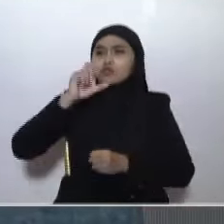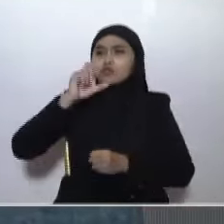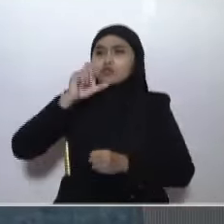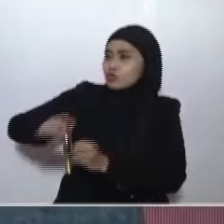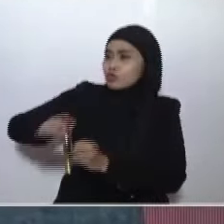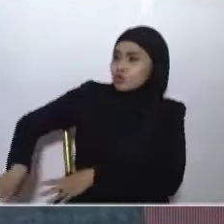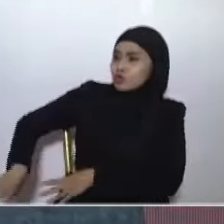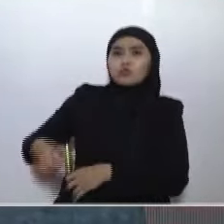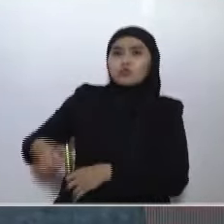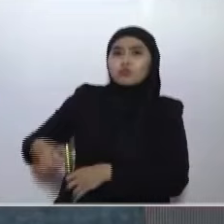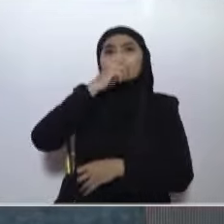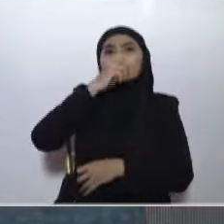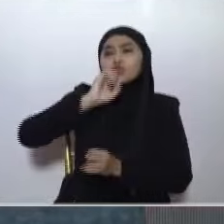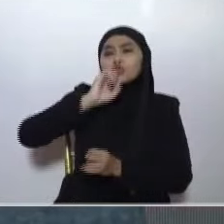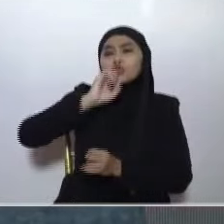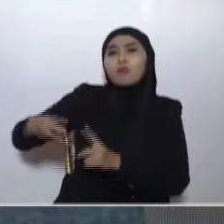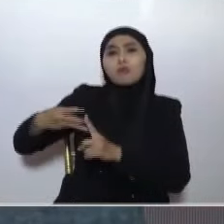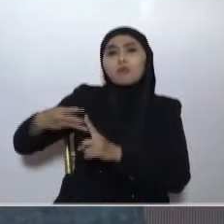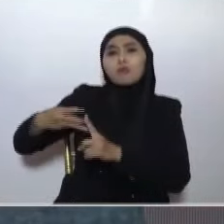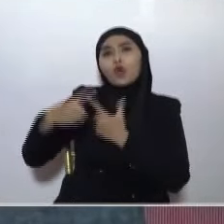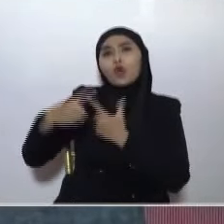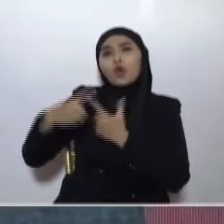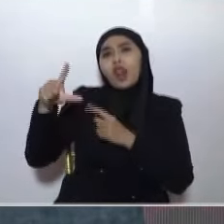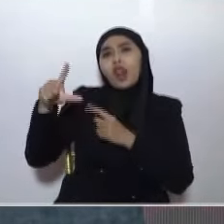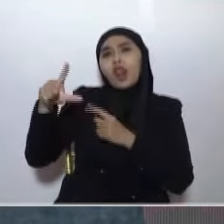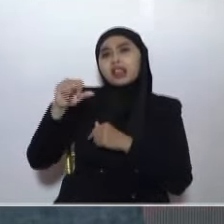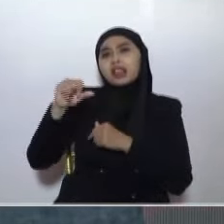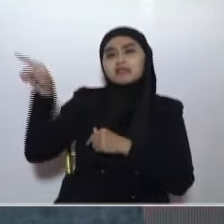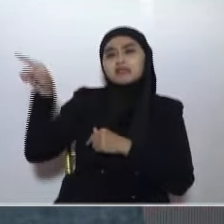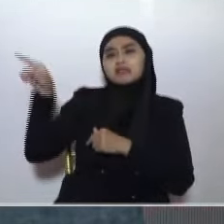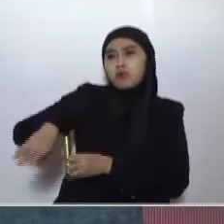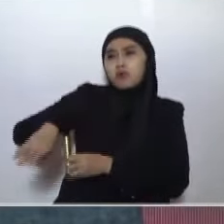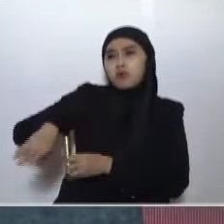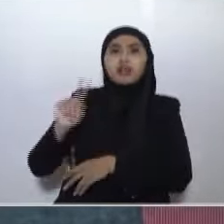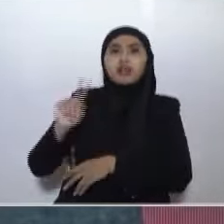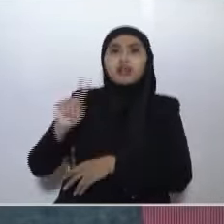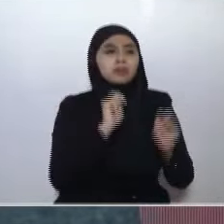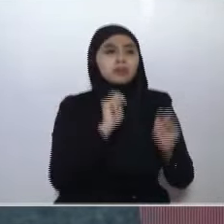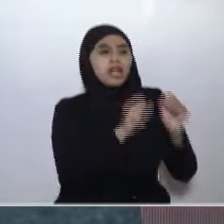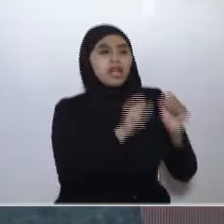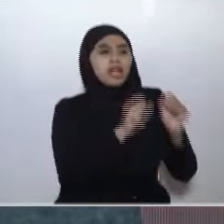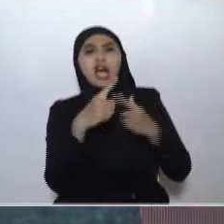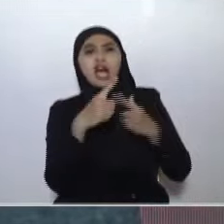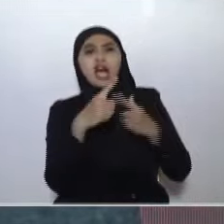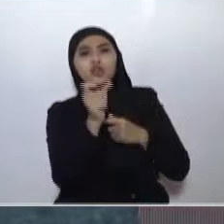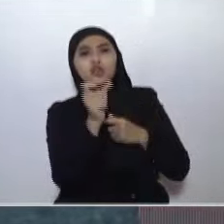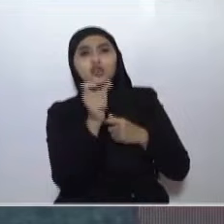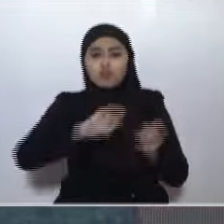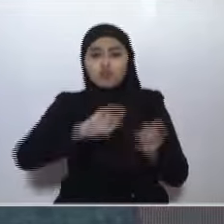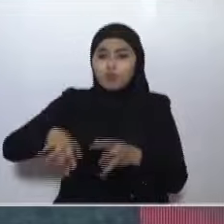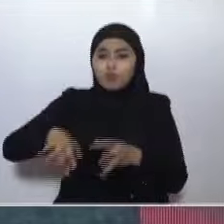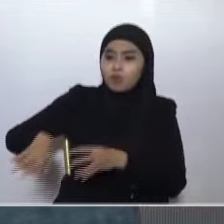sia-sia tidak boleh ada lagi petani sayur di Magelang di Purbalingga di Banjarnegara yang membuang hasil